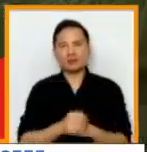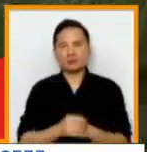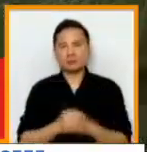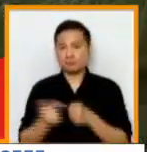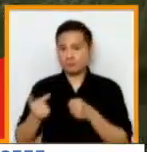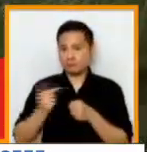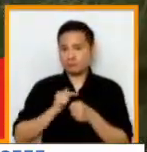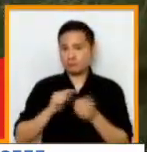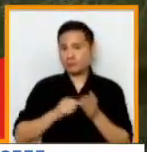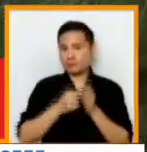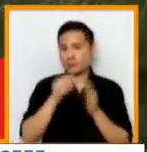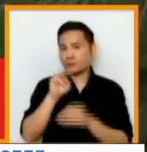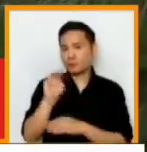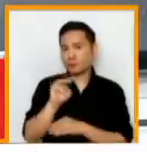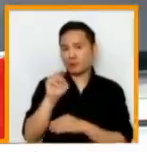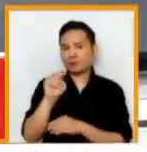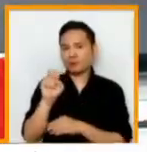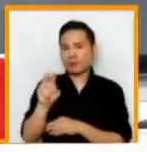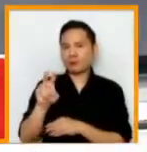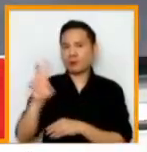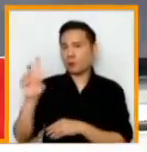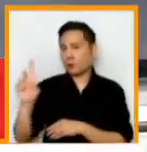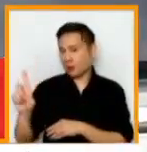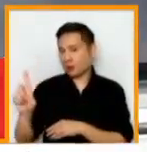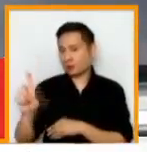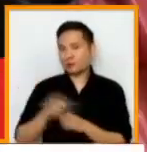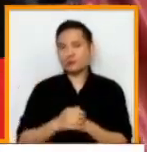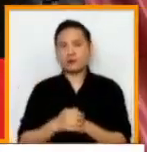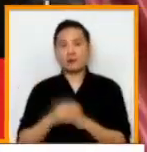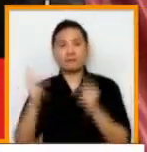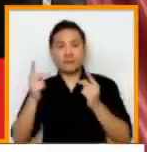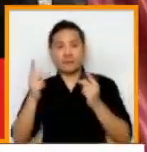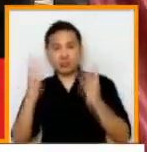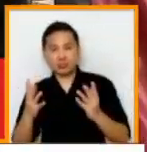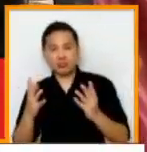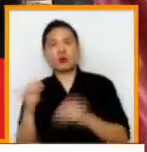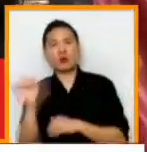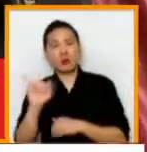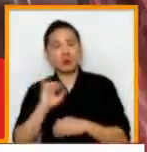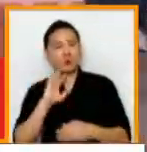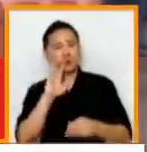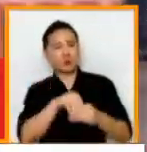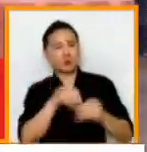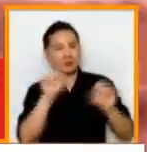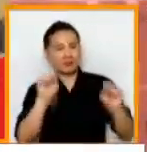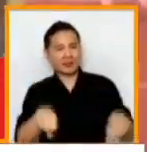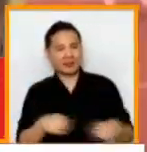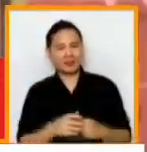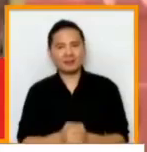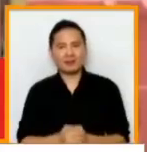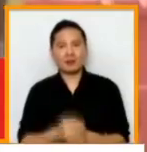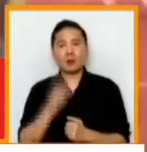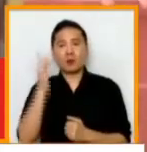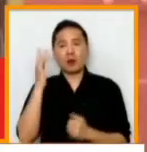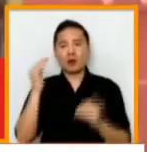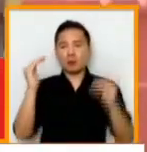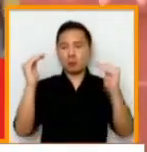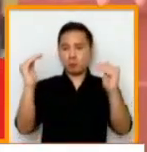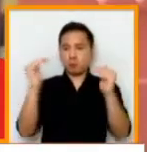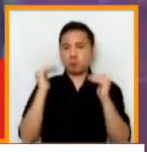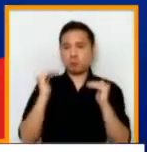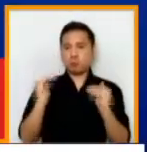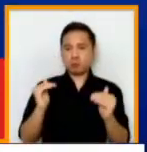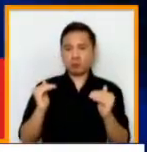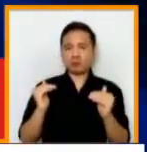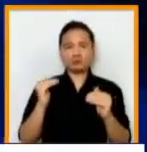1, inaasahang pwede na rin ang mga turista rito. Yan ay kapag naibaba na sila sa mas maluwag na quarantine